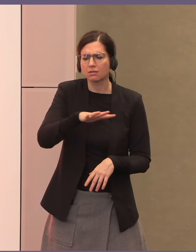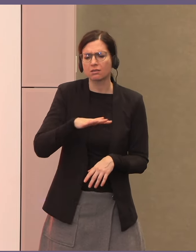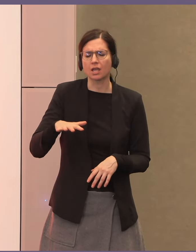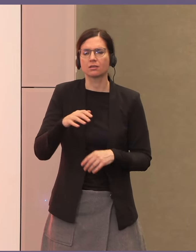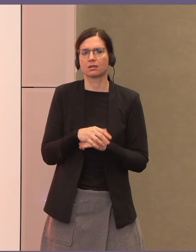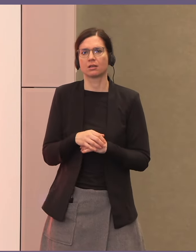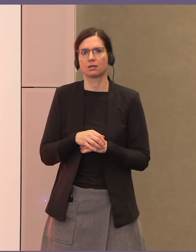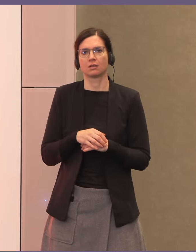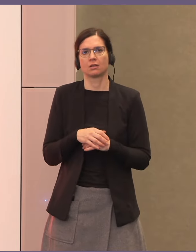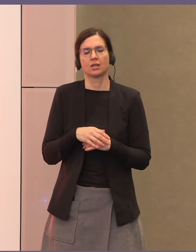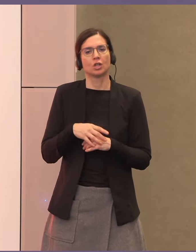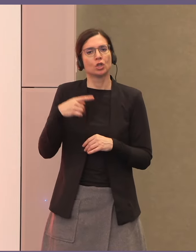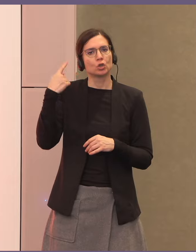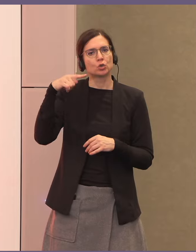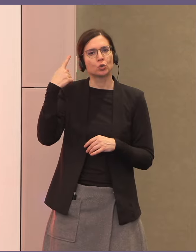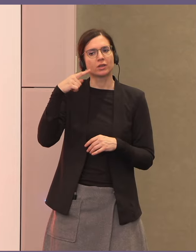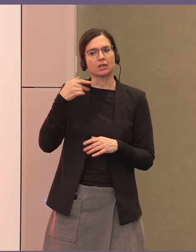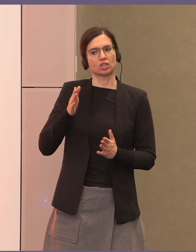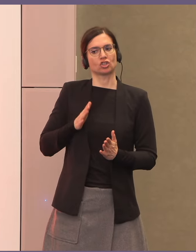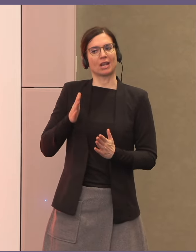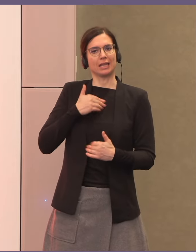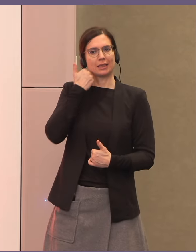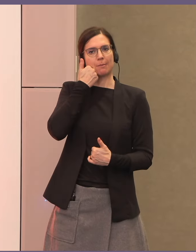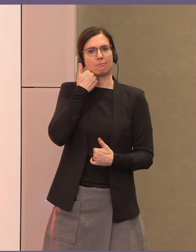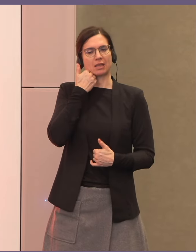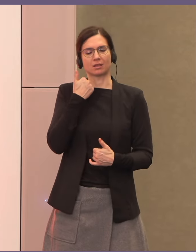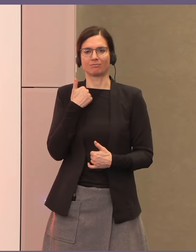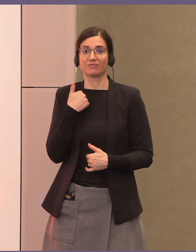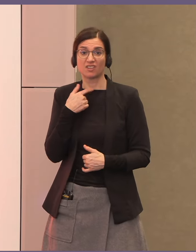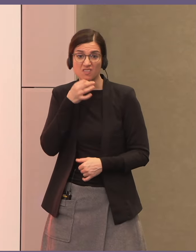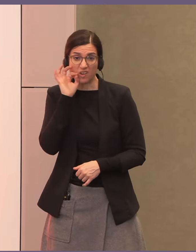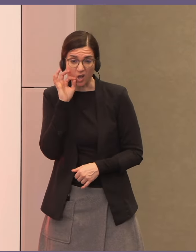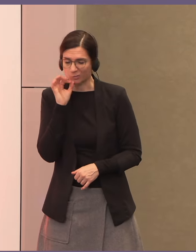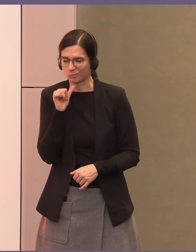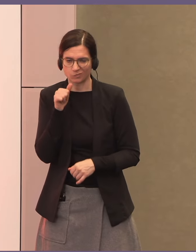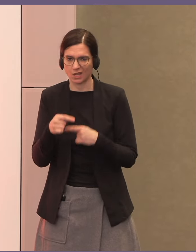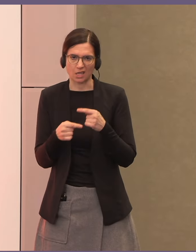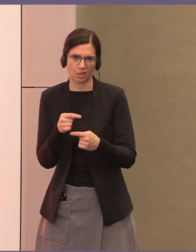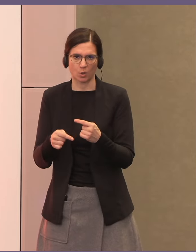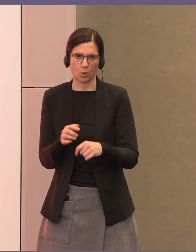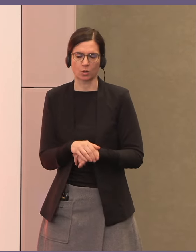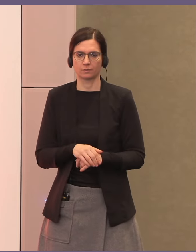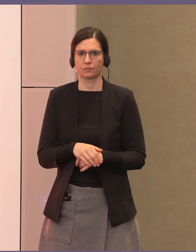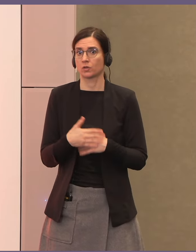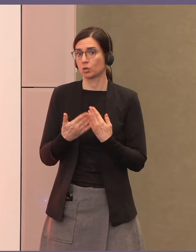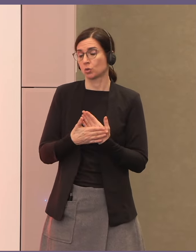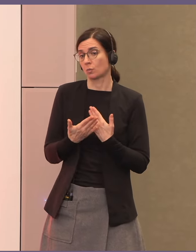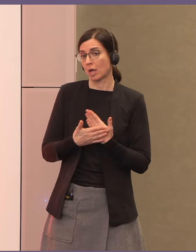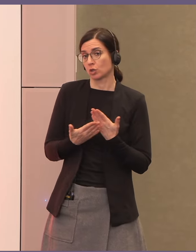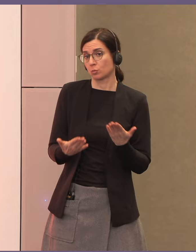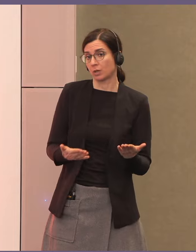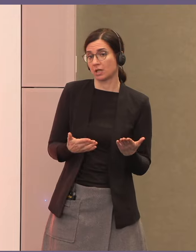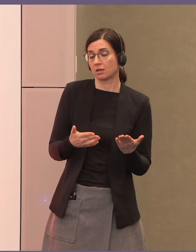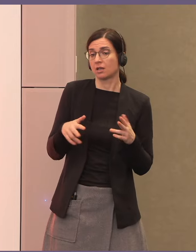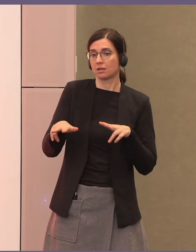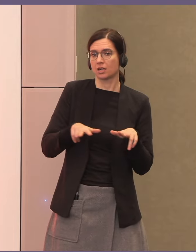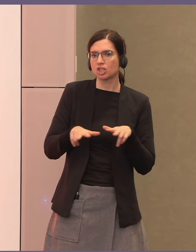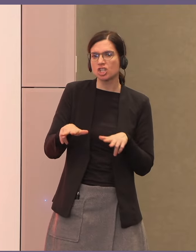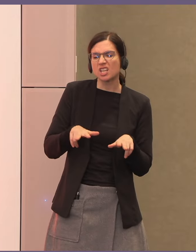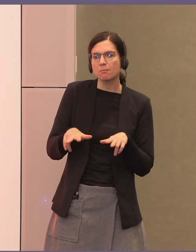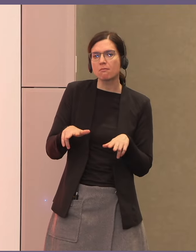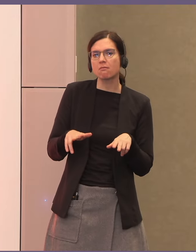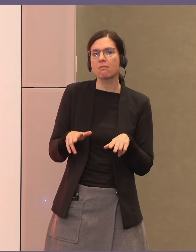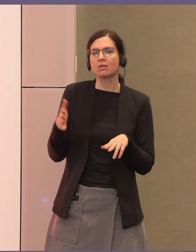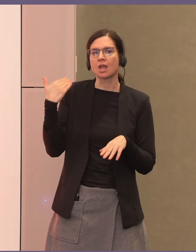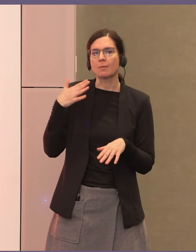der neuen studentischen Elite spielten Studentinnen keine Rolle. Das zeigt sich beispielsweise daran, dass die vom Regime verpflichtenden